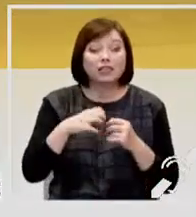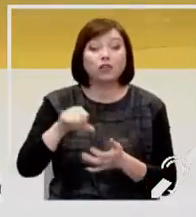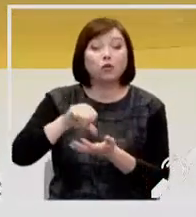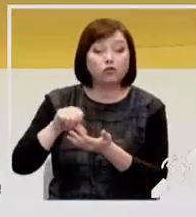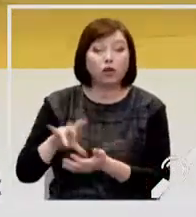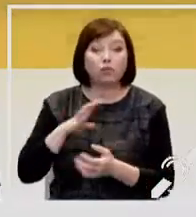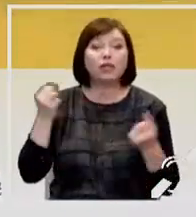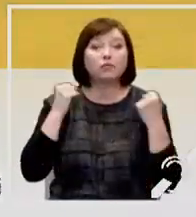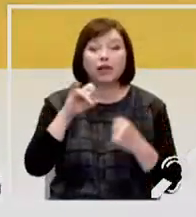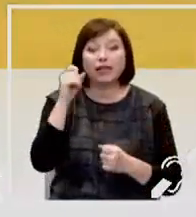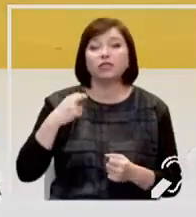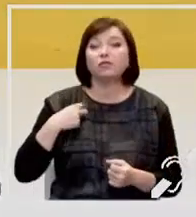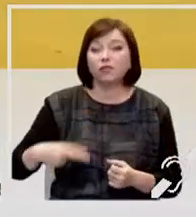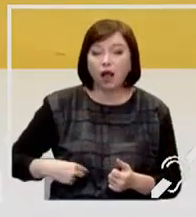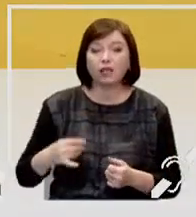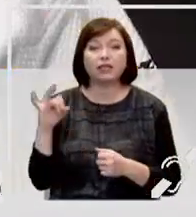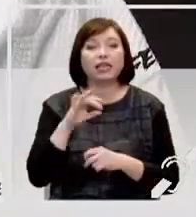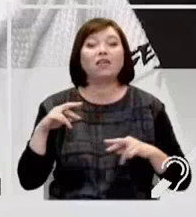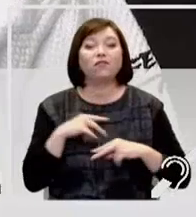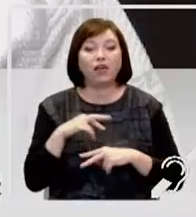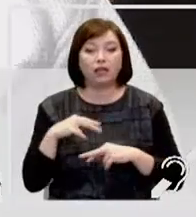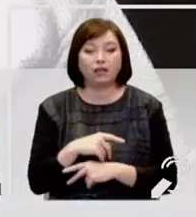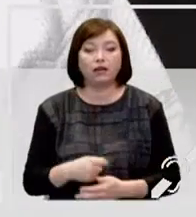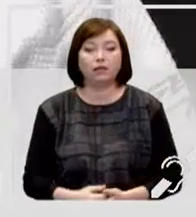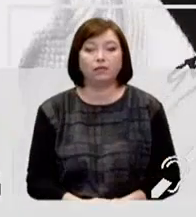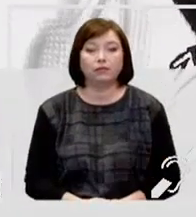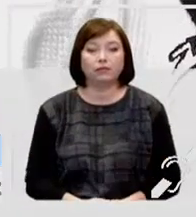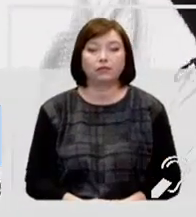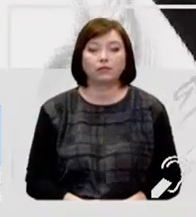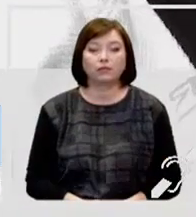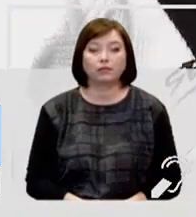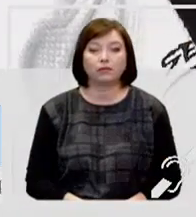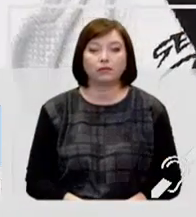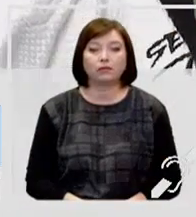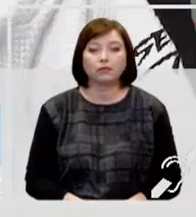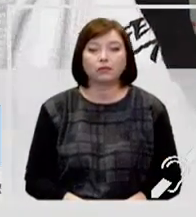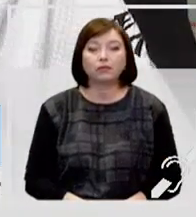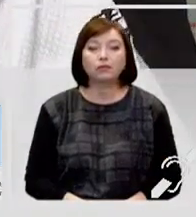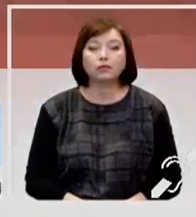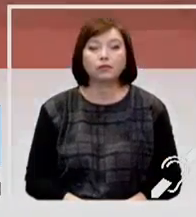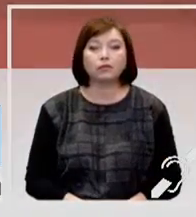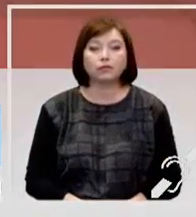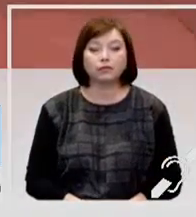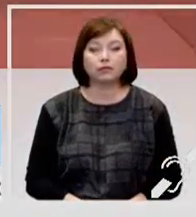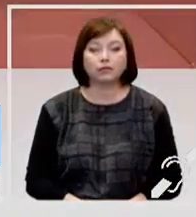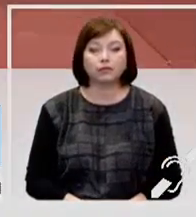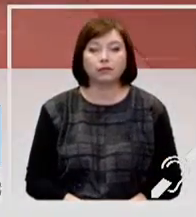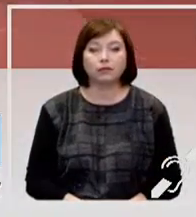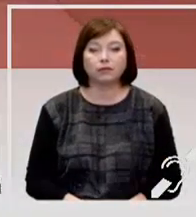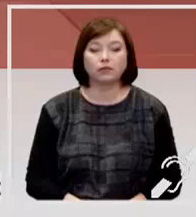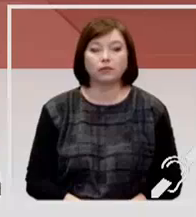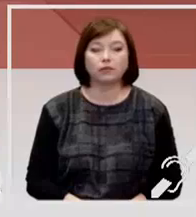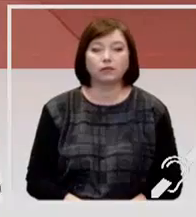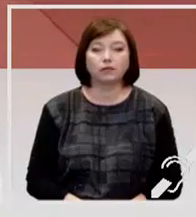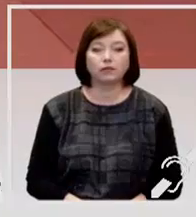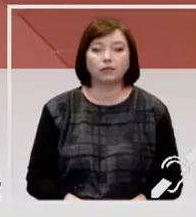și sportivi din Franța și Ungaria. Da, oui, mon objectif, oui, c'est devenir un champion, mais après,